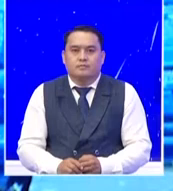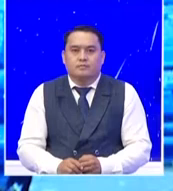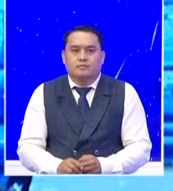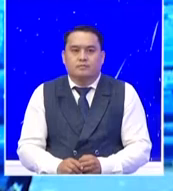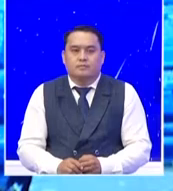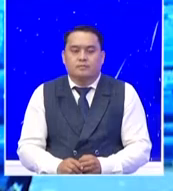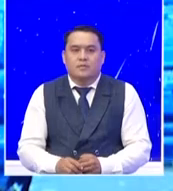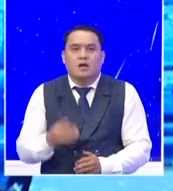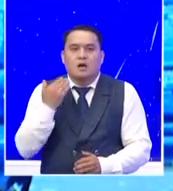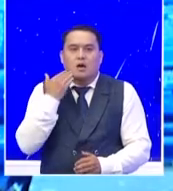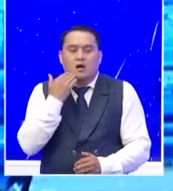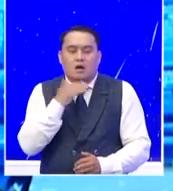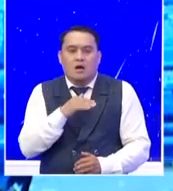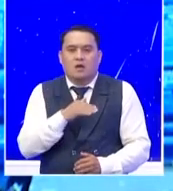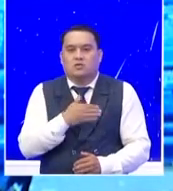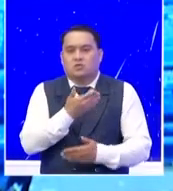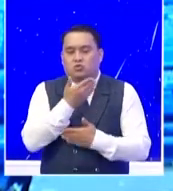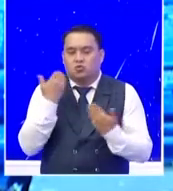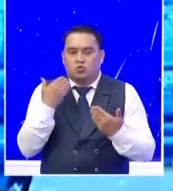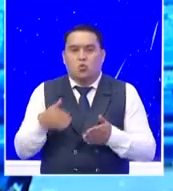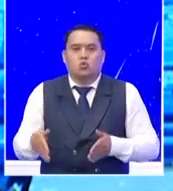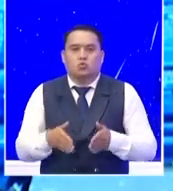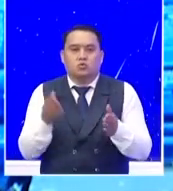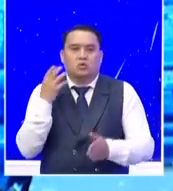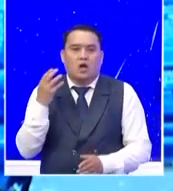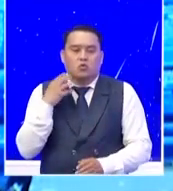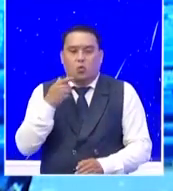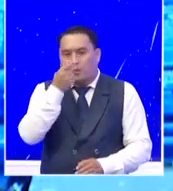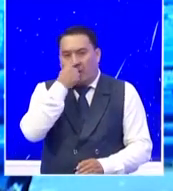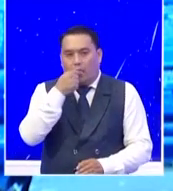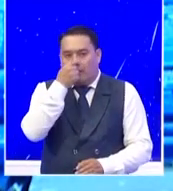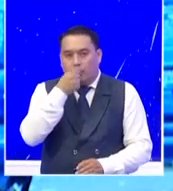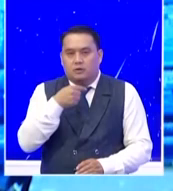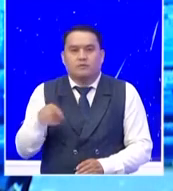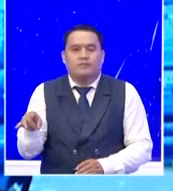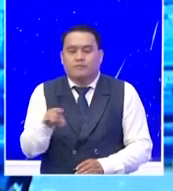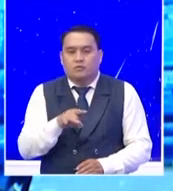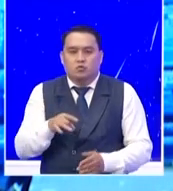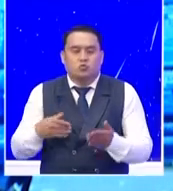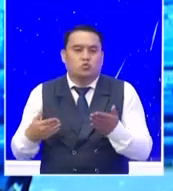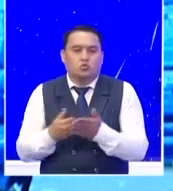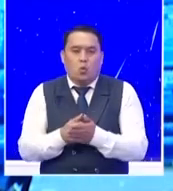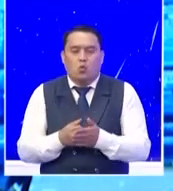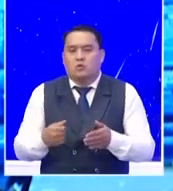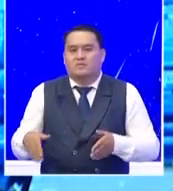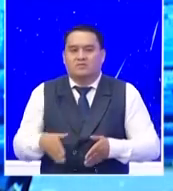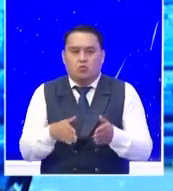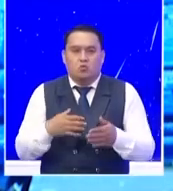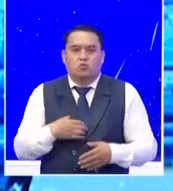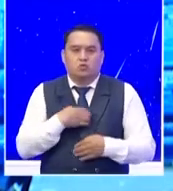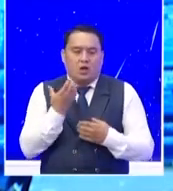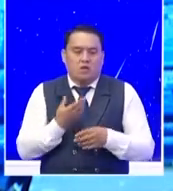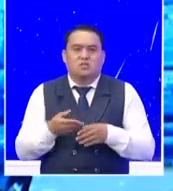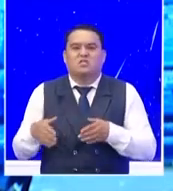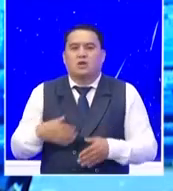Сапасыз жол кербұлақтықтарды да шаршатты. Әсіресе Сарыөзектен Көктал ауылына дейінгі аралық жолаушыны да көлікті де соғып тастайды.